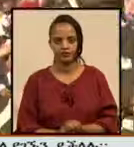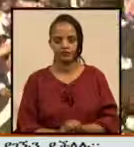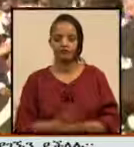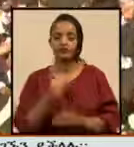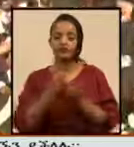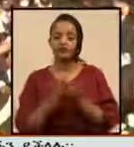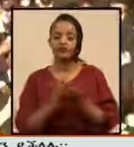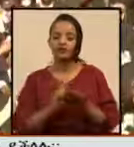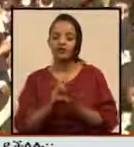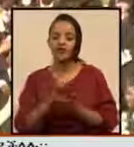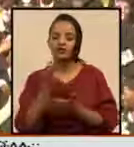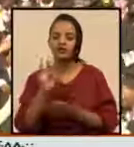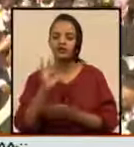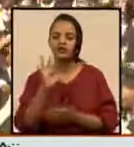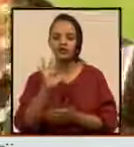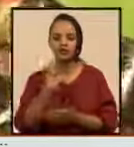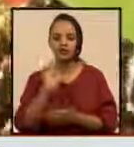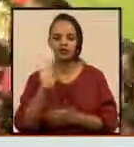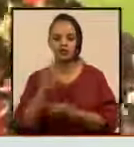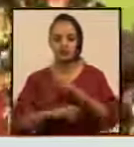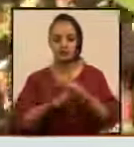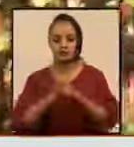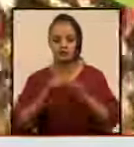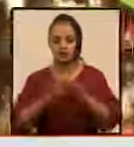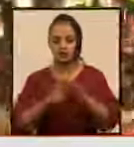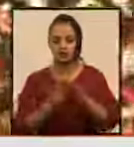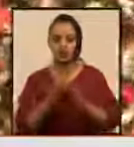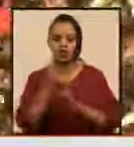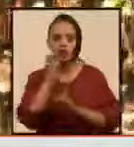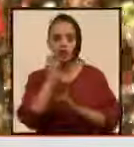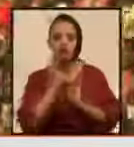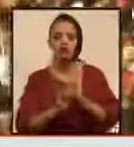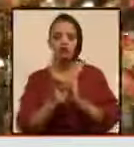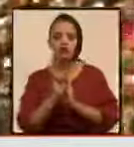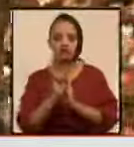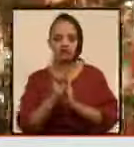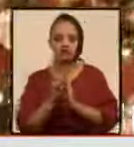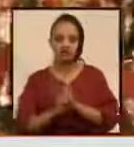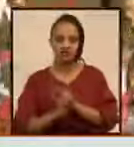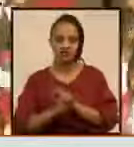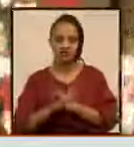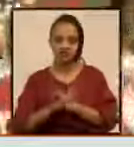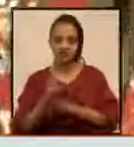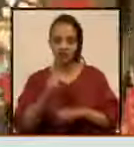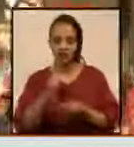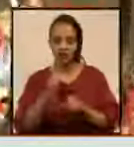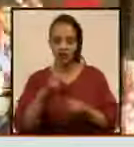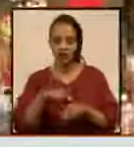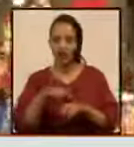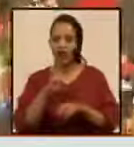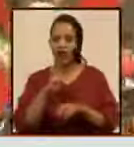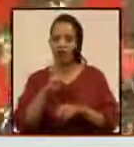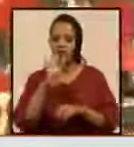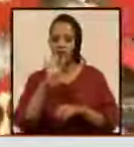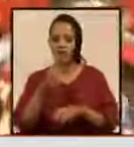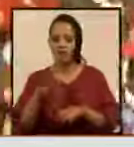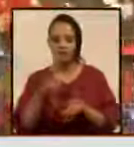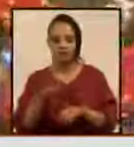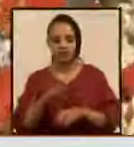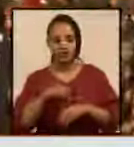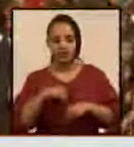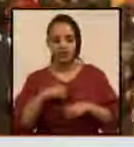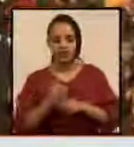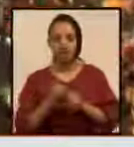አርባ ምንጭ ዩኒቨርሲቲ ከ1979 ዓመተ ምህረት ጀምሮ በውሃ ቴክኖሎጂ ኢንስቲትዩት ደረጃ ተቋቁሞ 45 ተማሪዎችን በመቀበል ስራውን